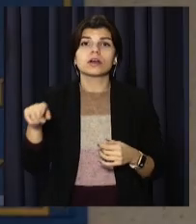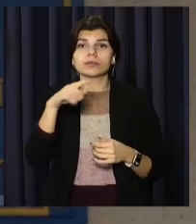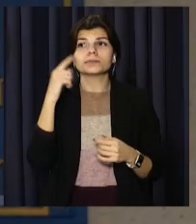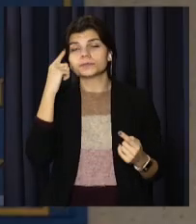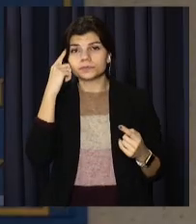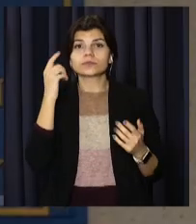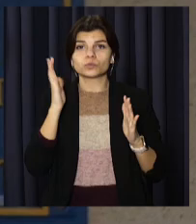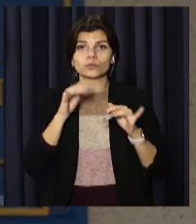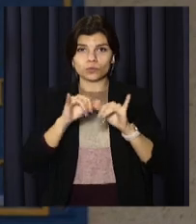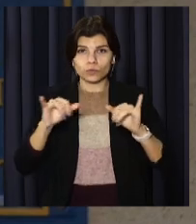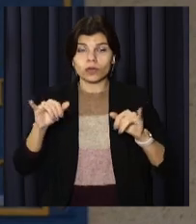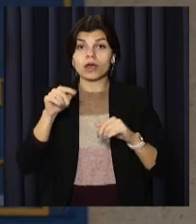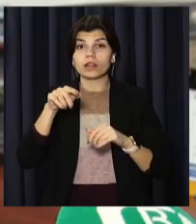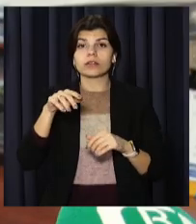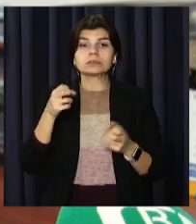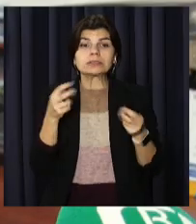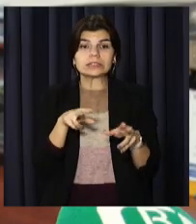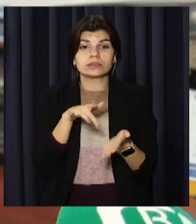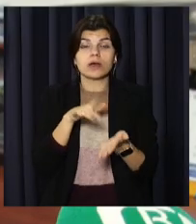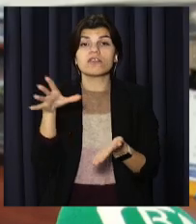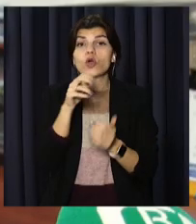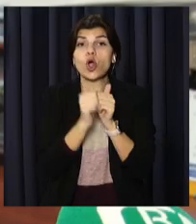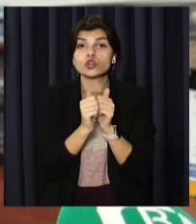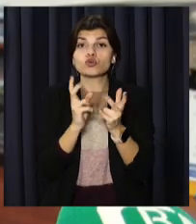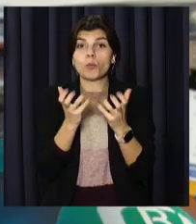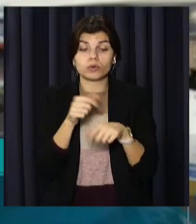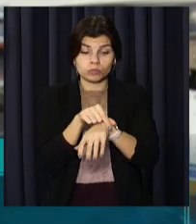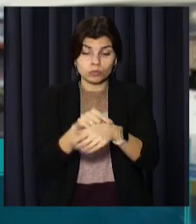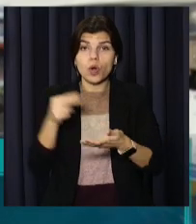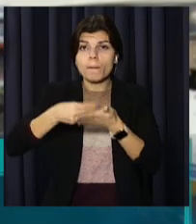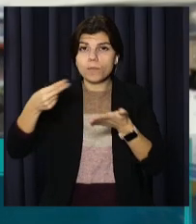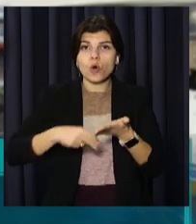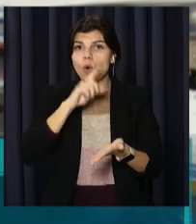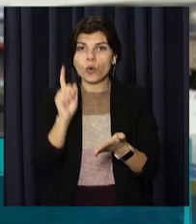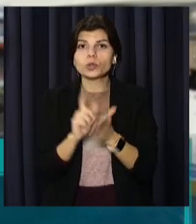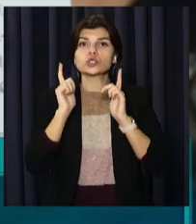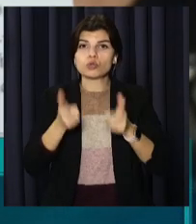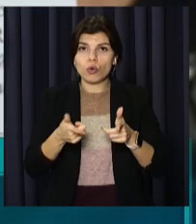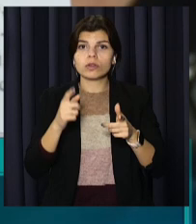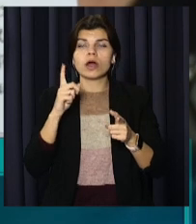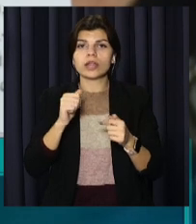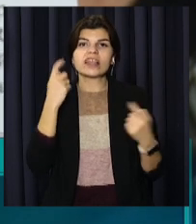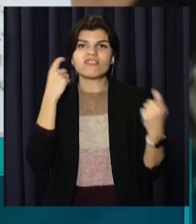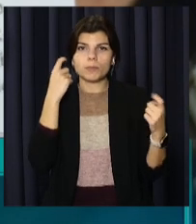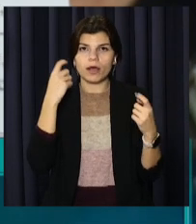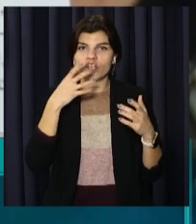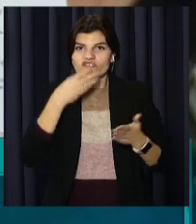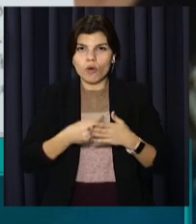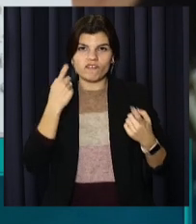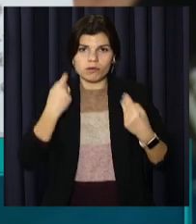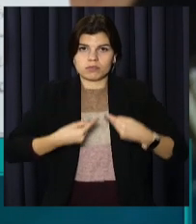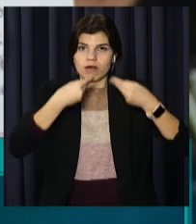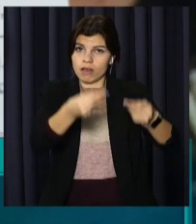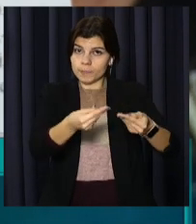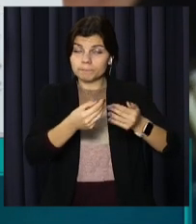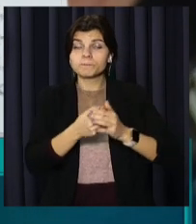Там пристрої можна й отримати. Кожен, хто отримує браслет, він підписує обов'язкову згоду на обробку своїх персональних даних.